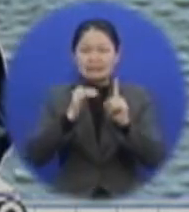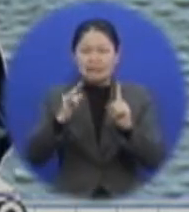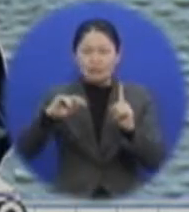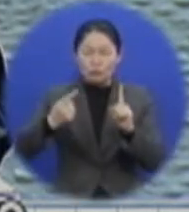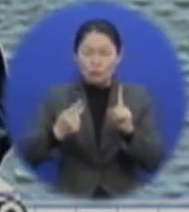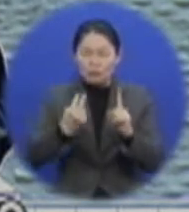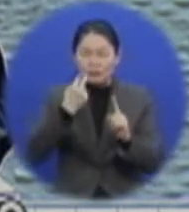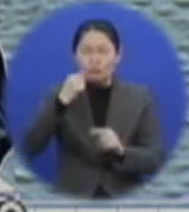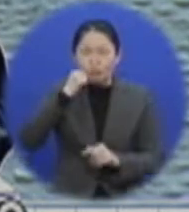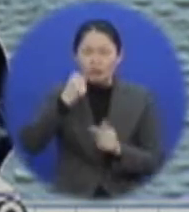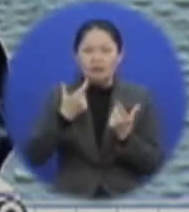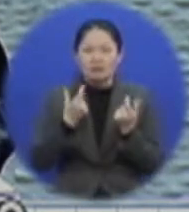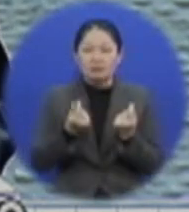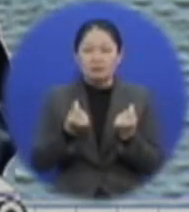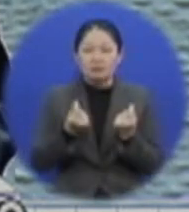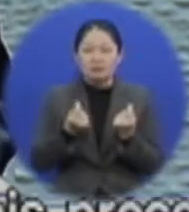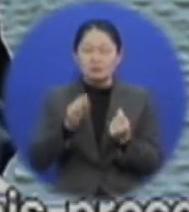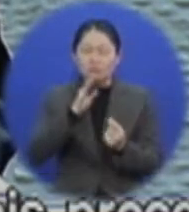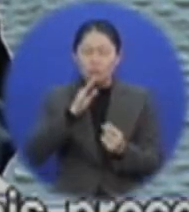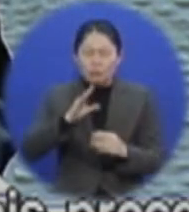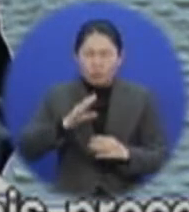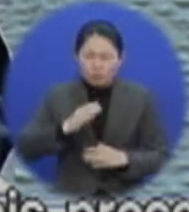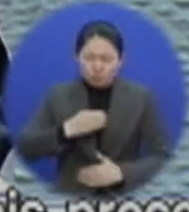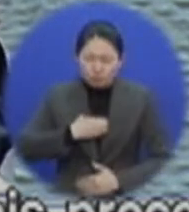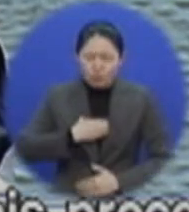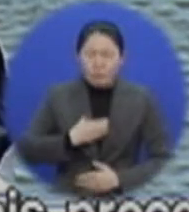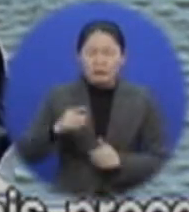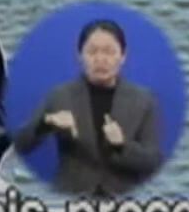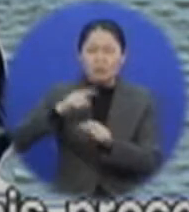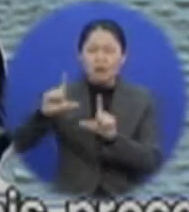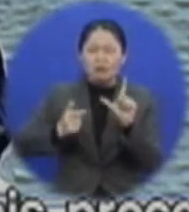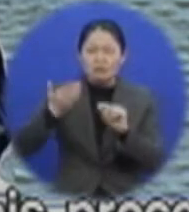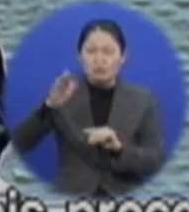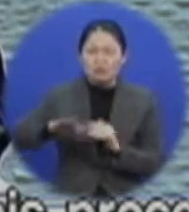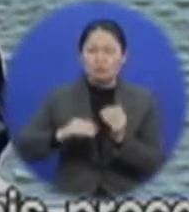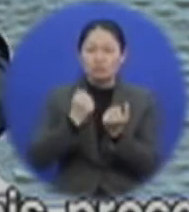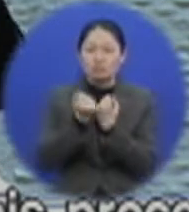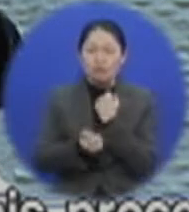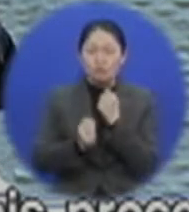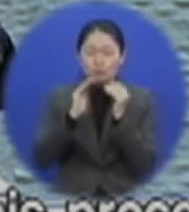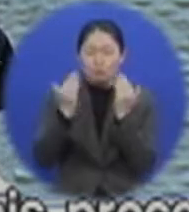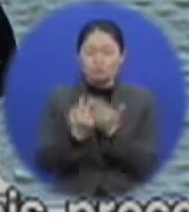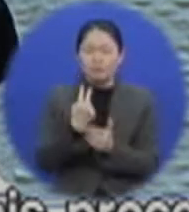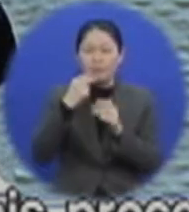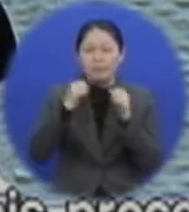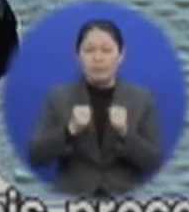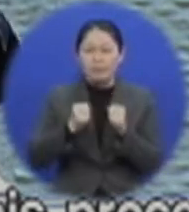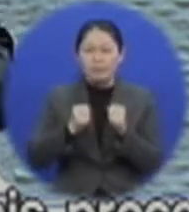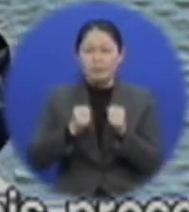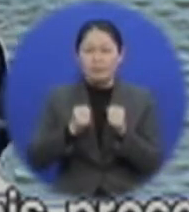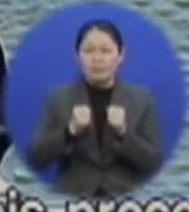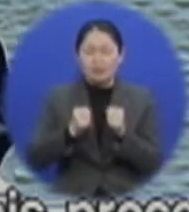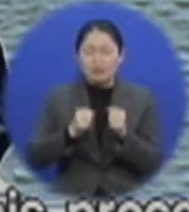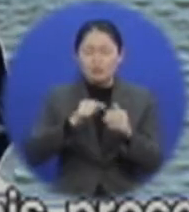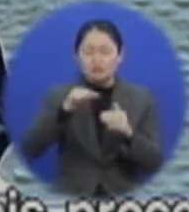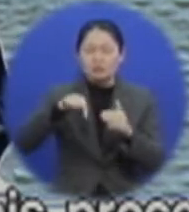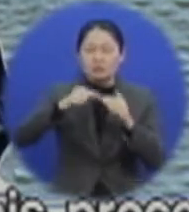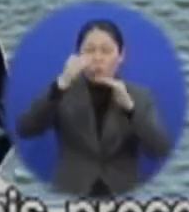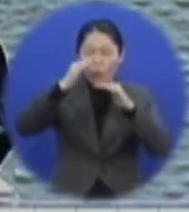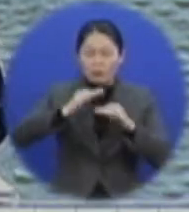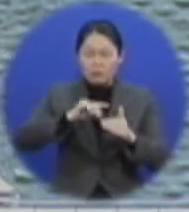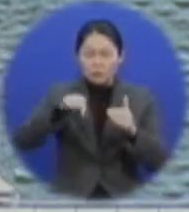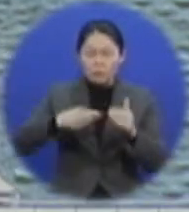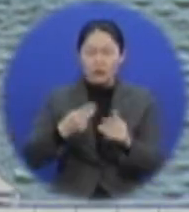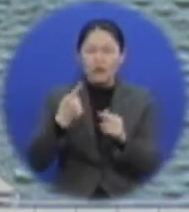같지 않았던 대단히 위험한 상황이었는데 돋아 살았어요 4 그 과정에는 두 번의 고비가 있었습니다